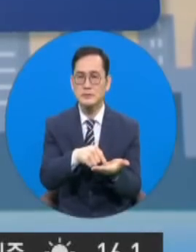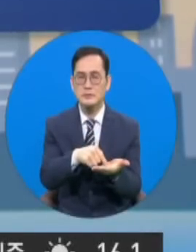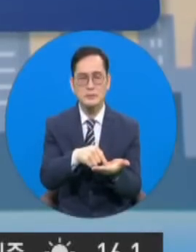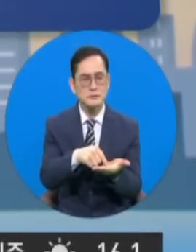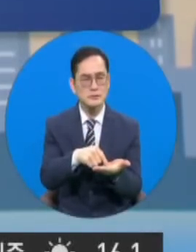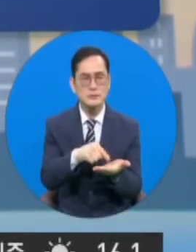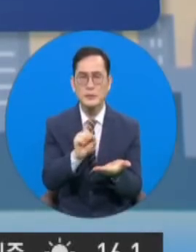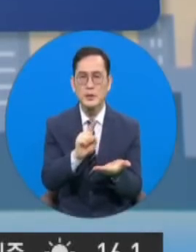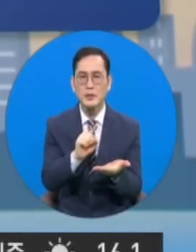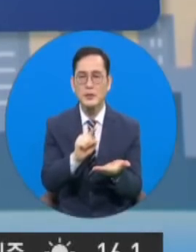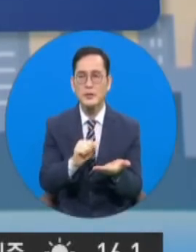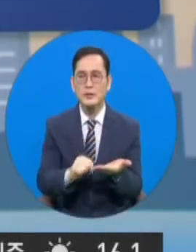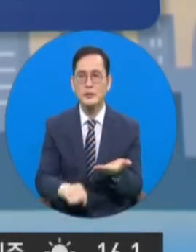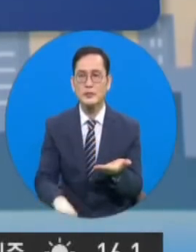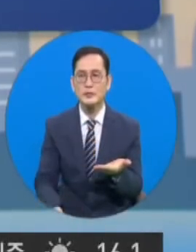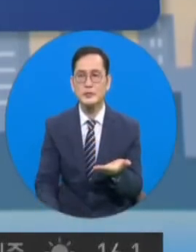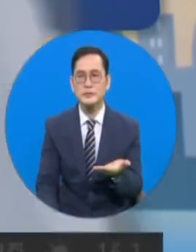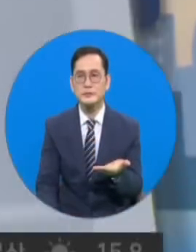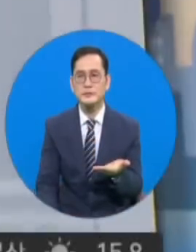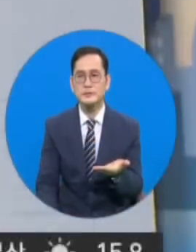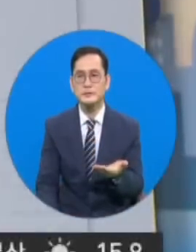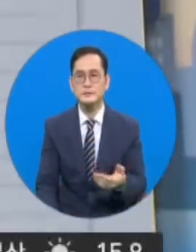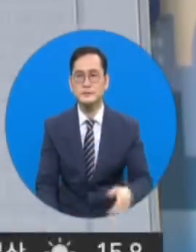누구 계좌에 대한 기사일까요